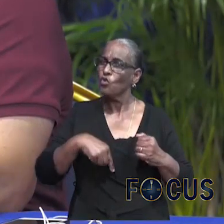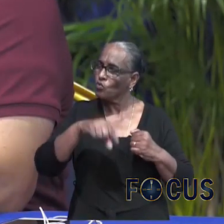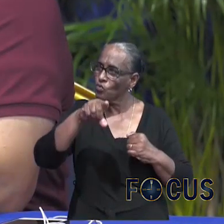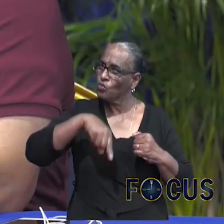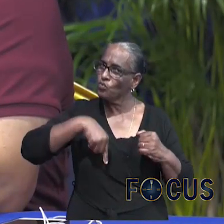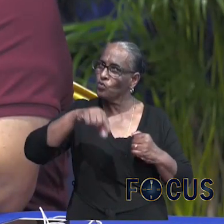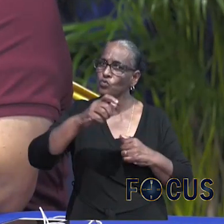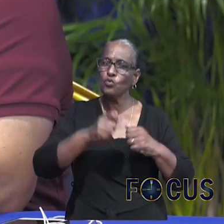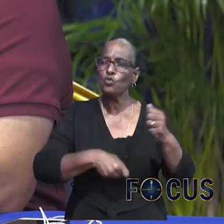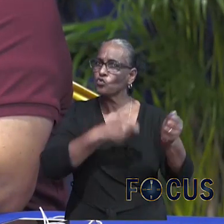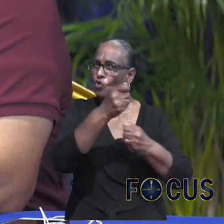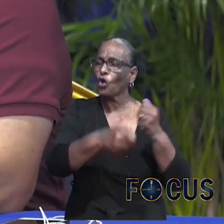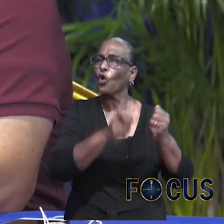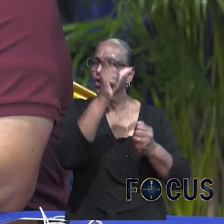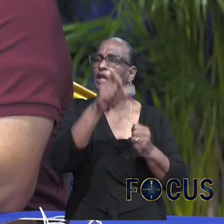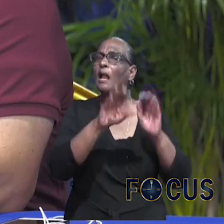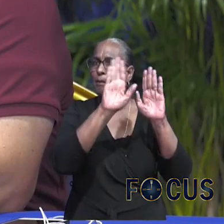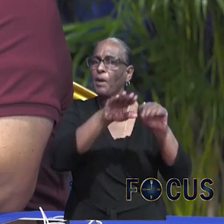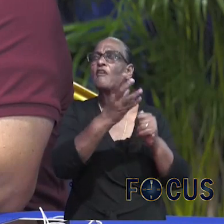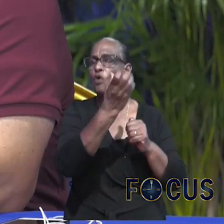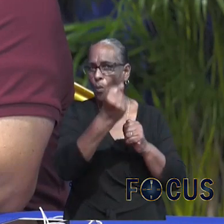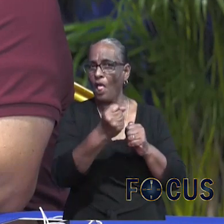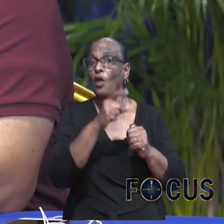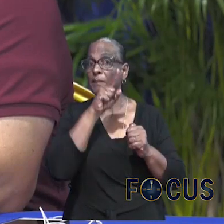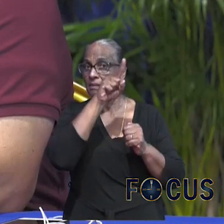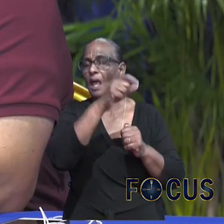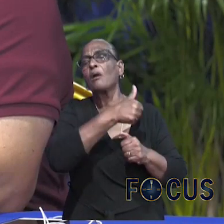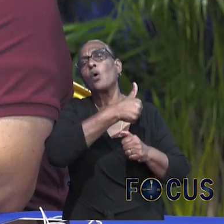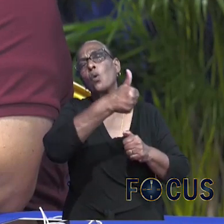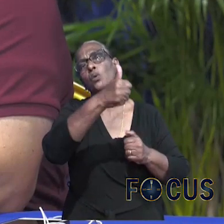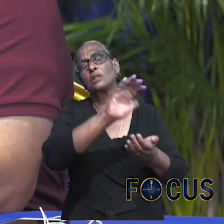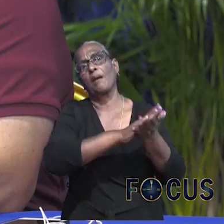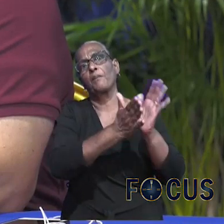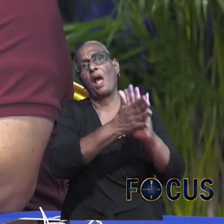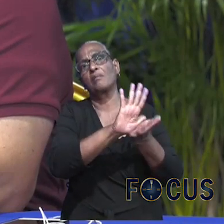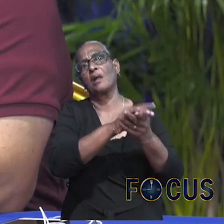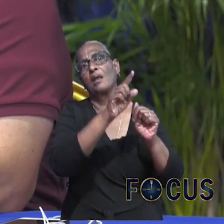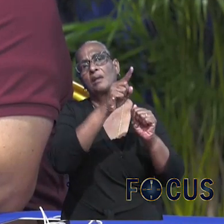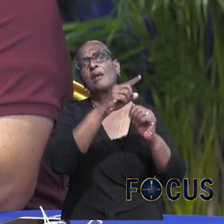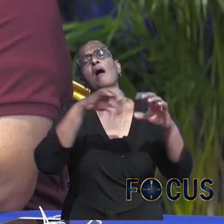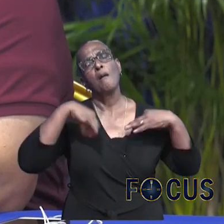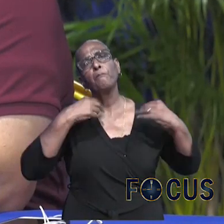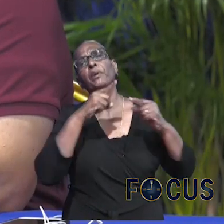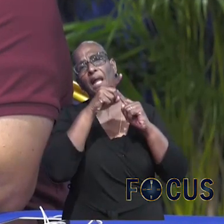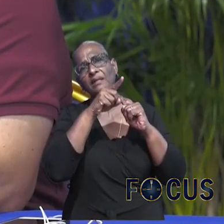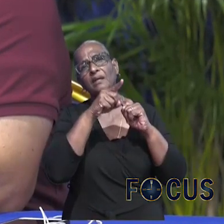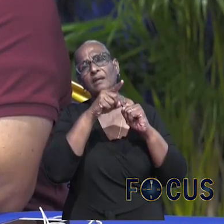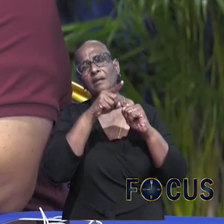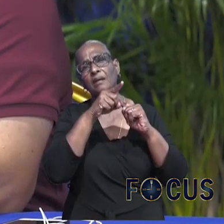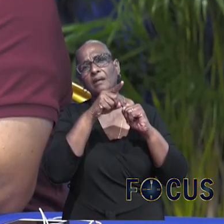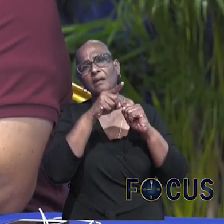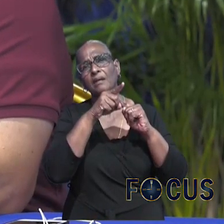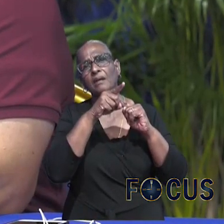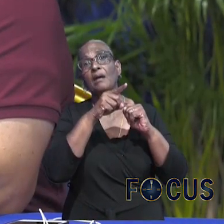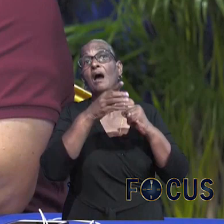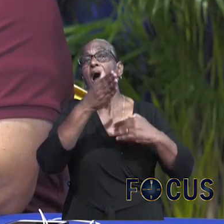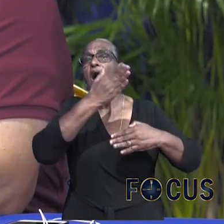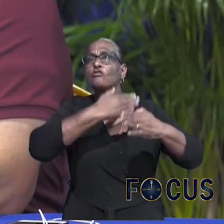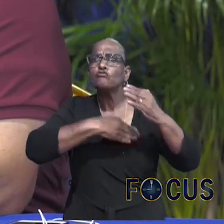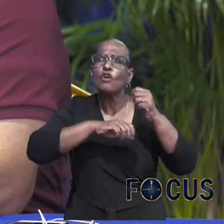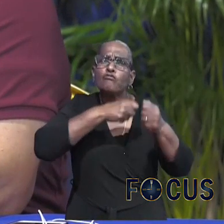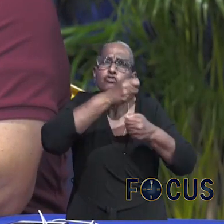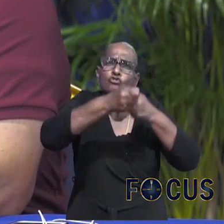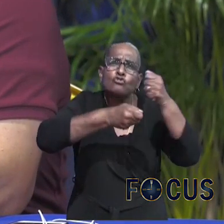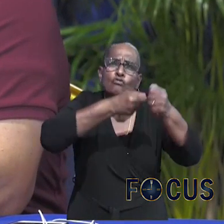zorghotel. Omdat de behandeling goed is, ze vinden het prettig, er wordt voor alles